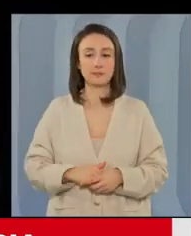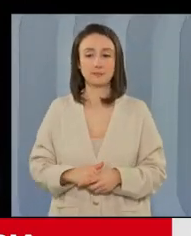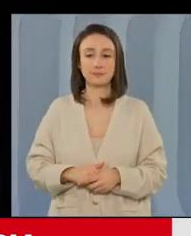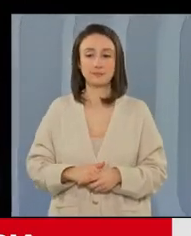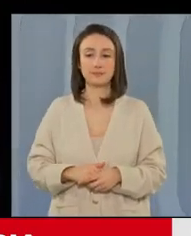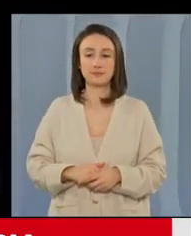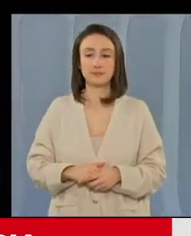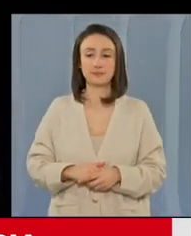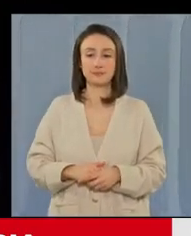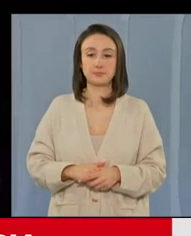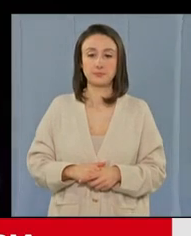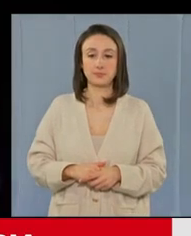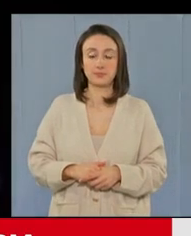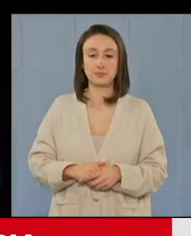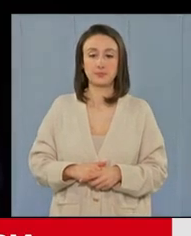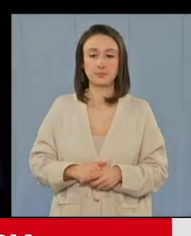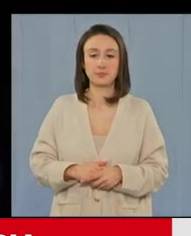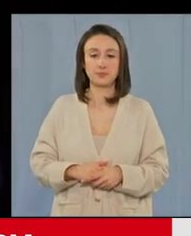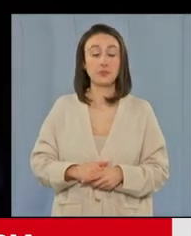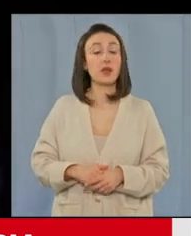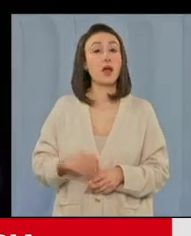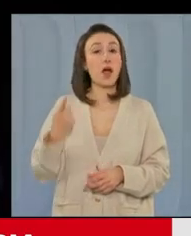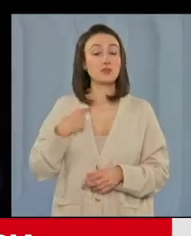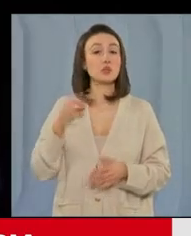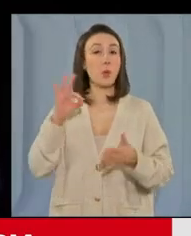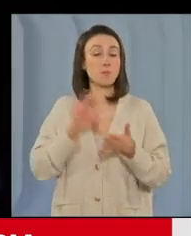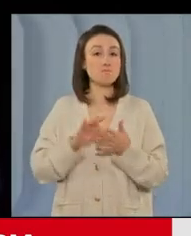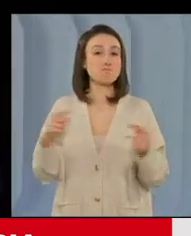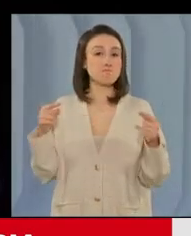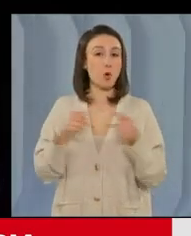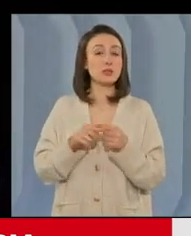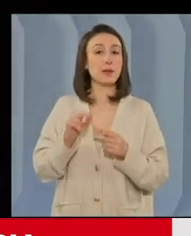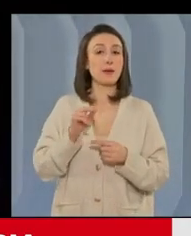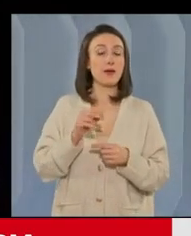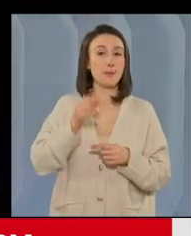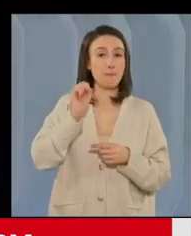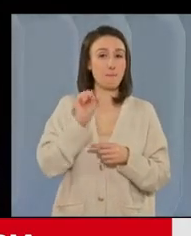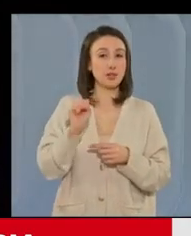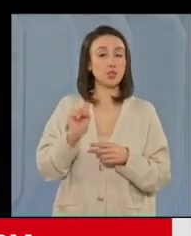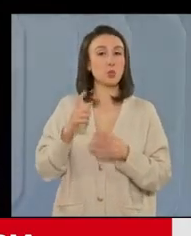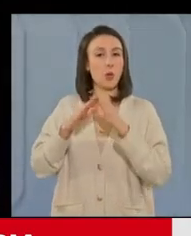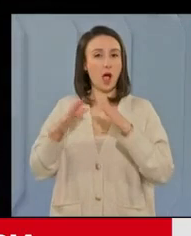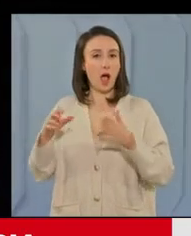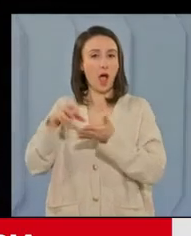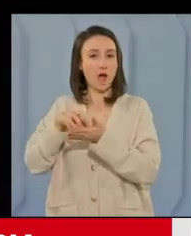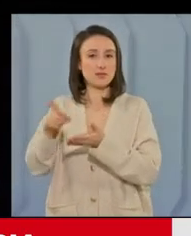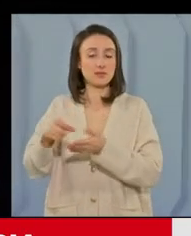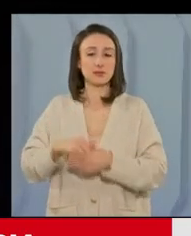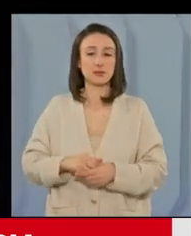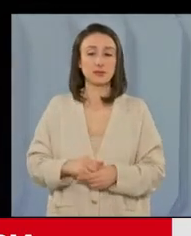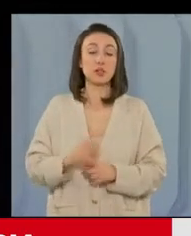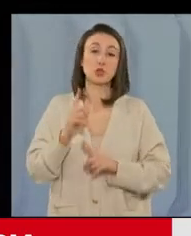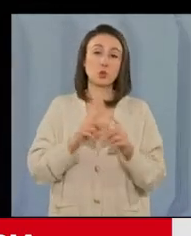în spațiul Schengen. Și atunci a existat chiar opoziție din partea partidului gazdă și cu toate